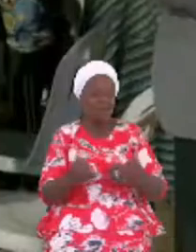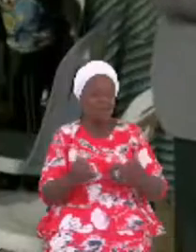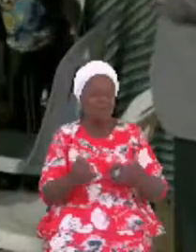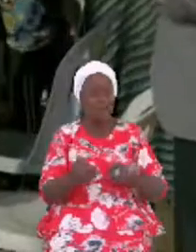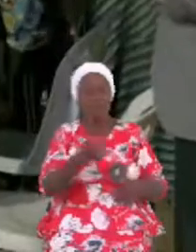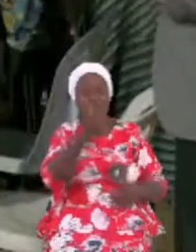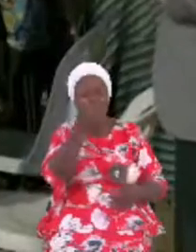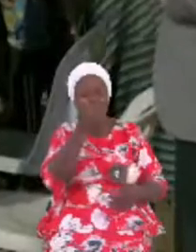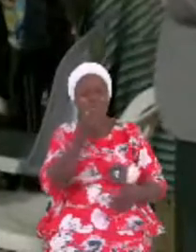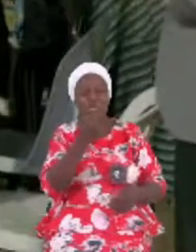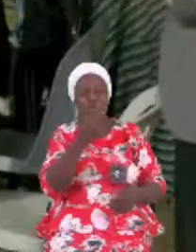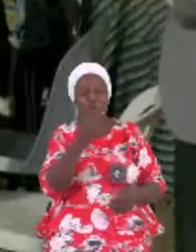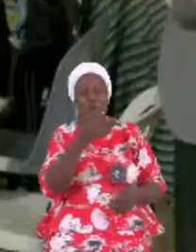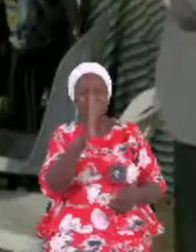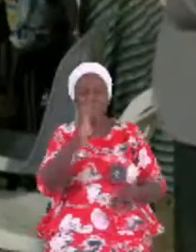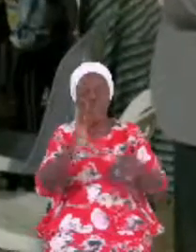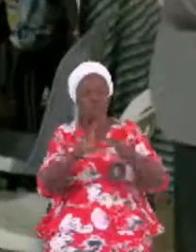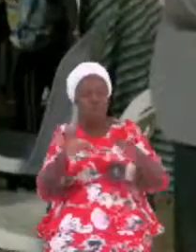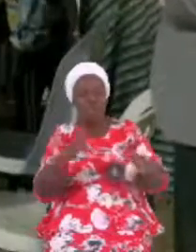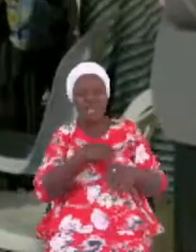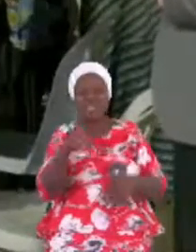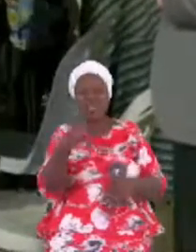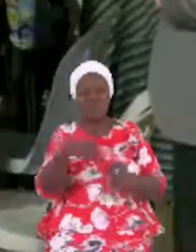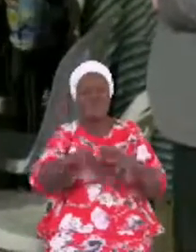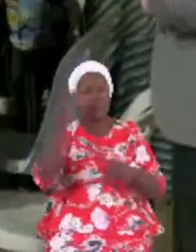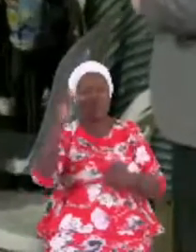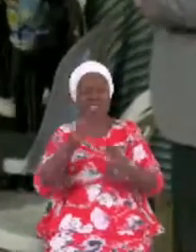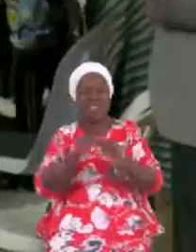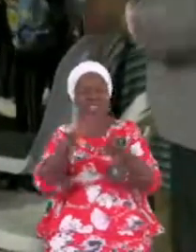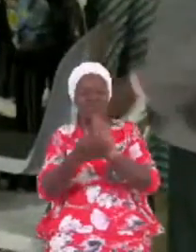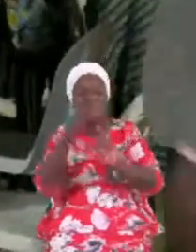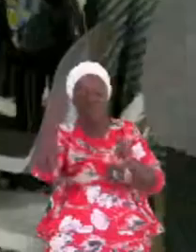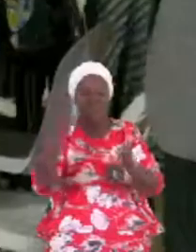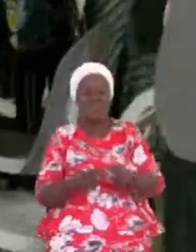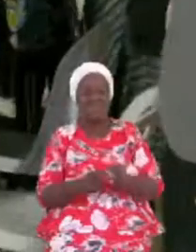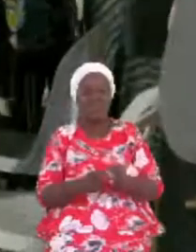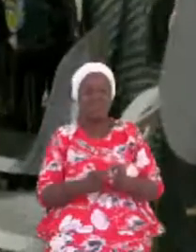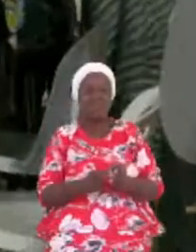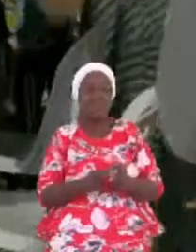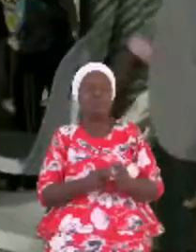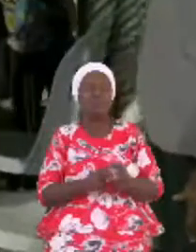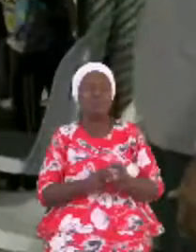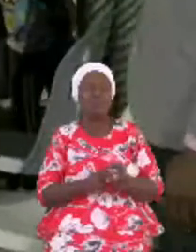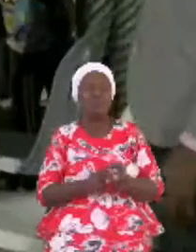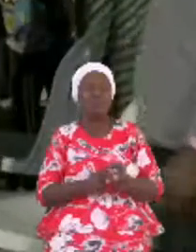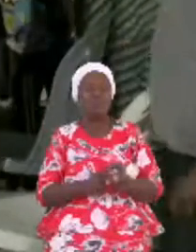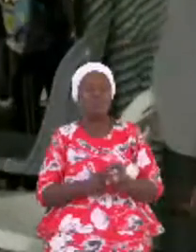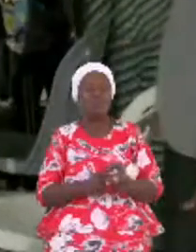Langue muette, soyez déliés et parlez au nom de Jésus.